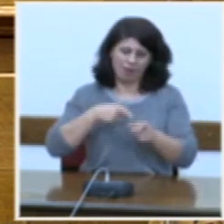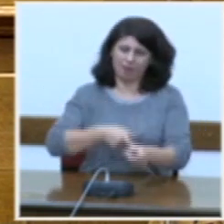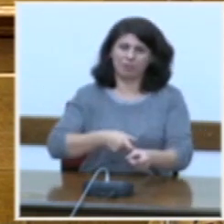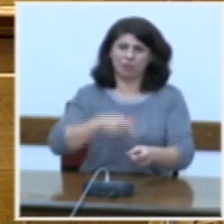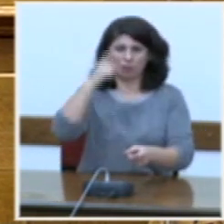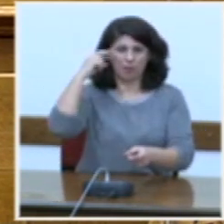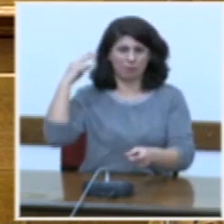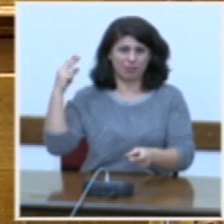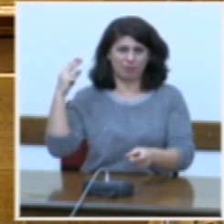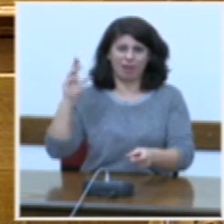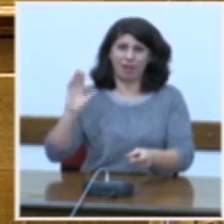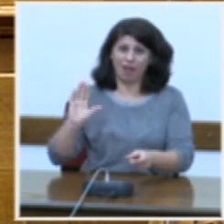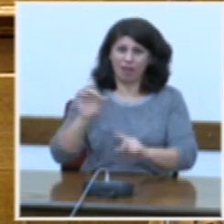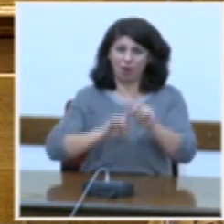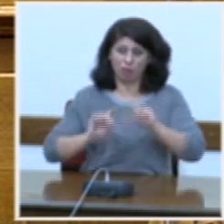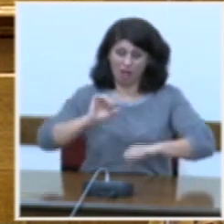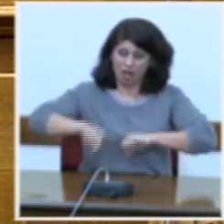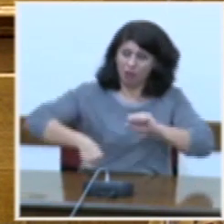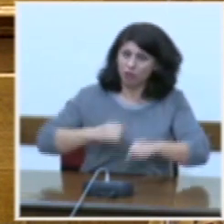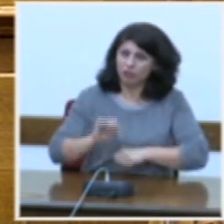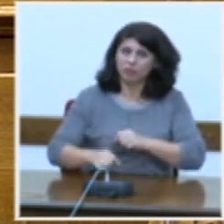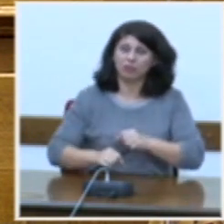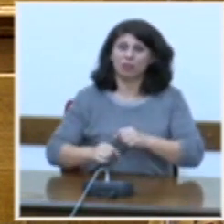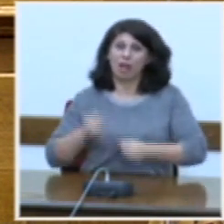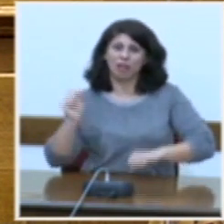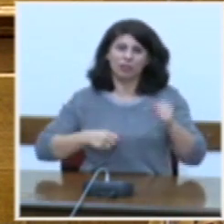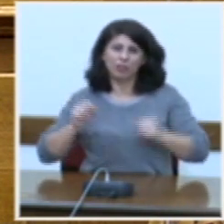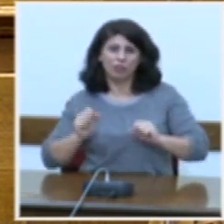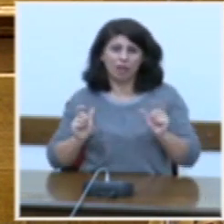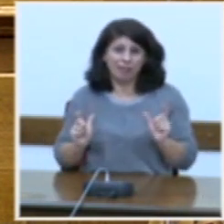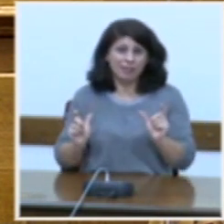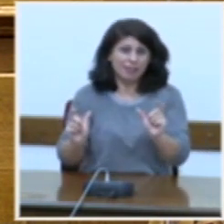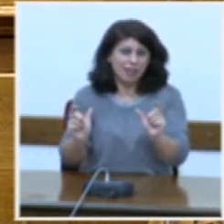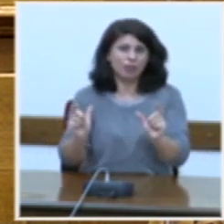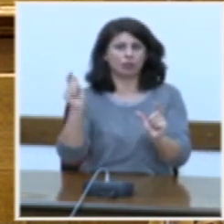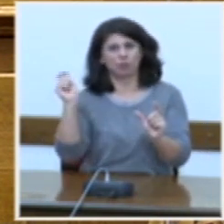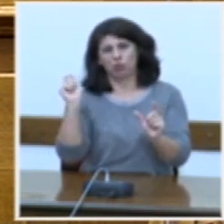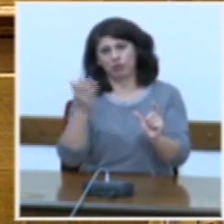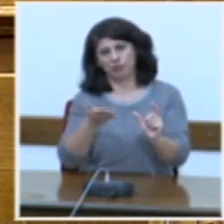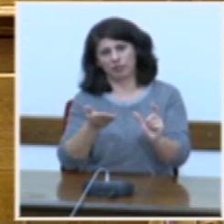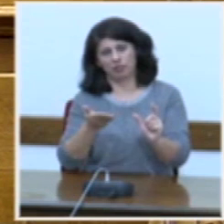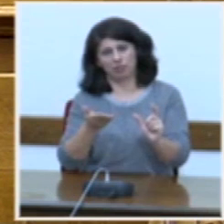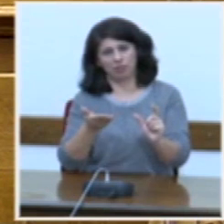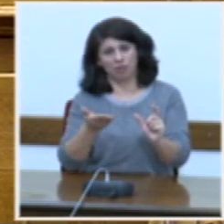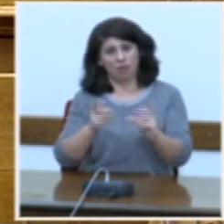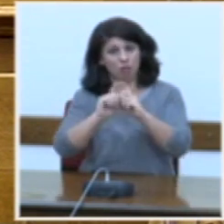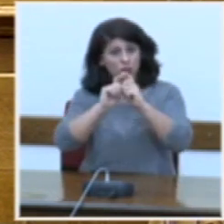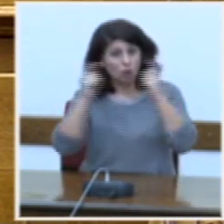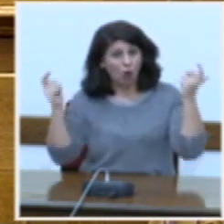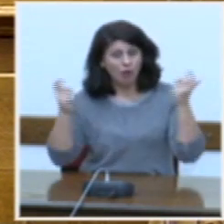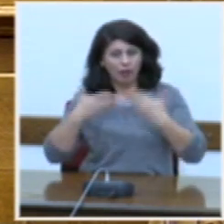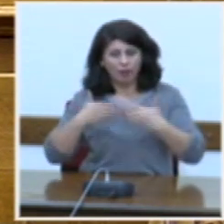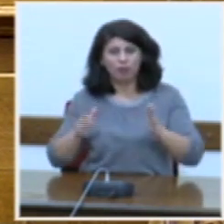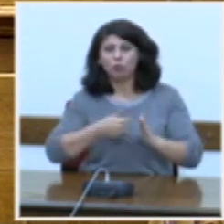πανεπιστήμια, αλλά όσοι αγωνίζονται, αντιδρούν, αντιστέκονται στην πολιτική σας. Οι σχολές ανοίγουν μόνο για τα